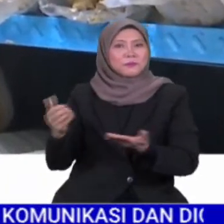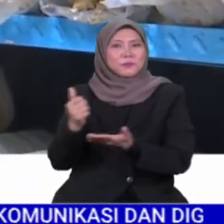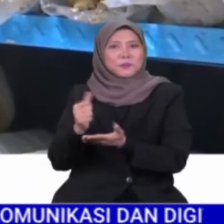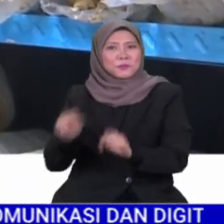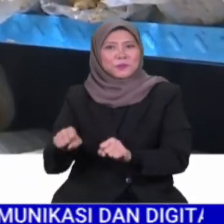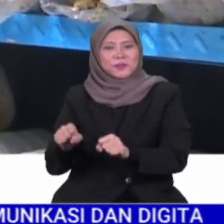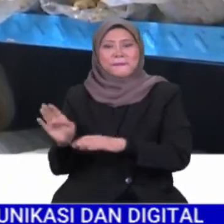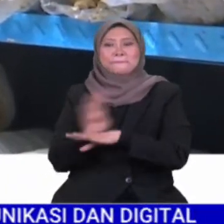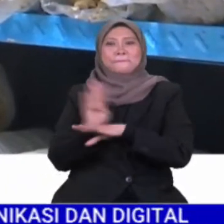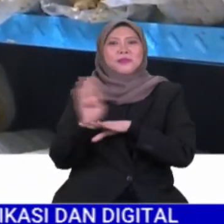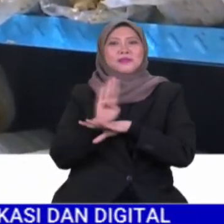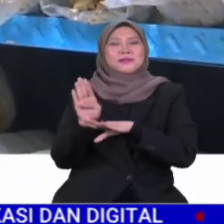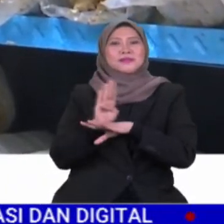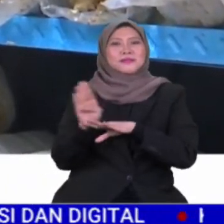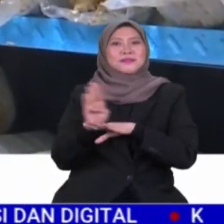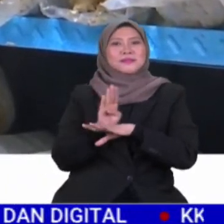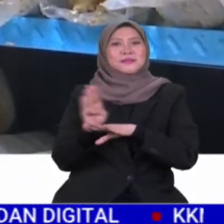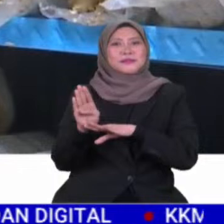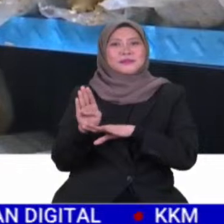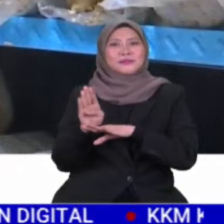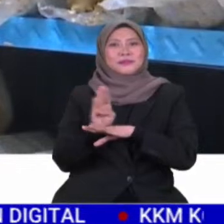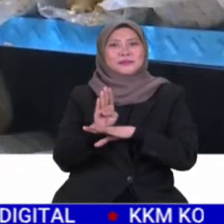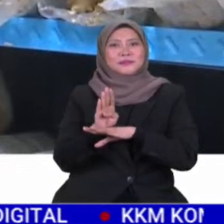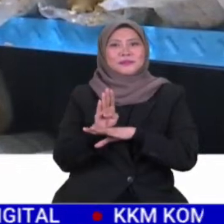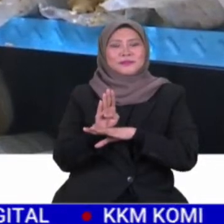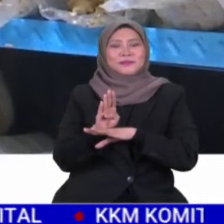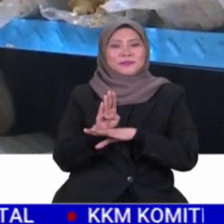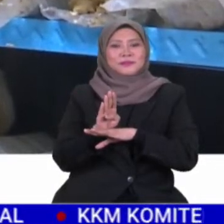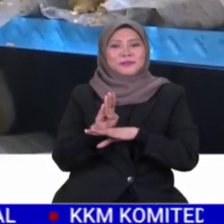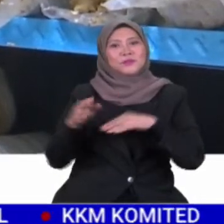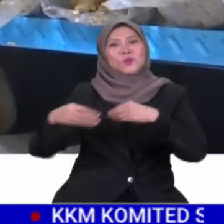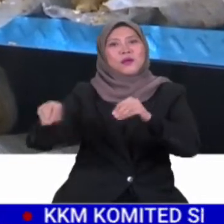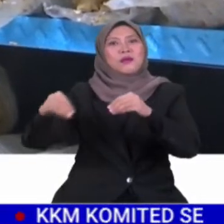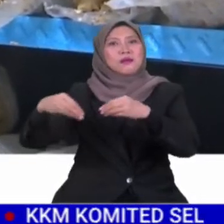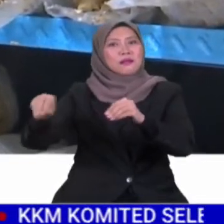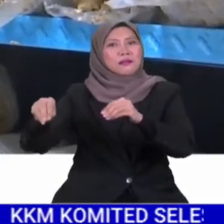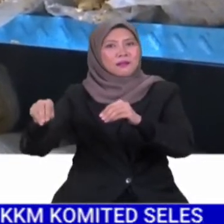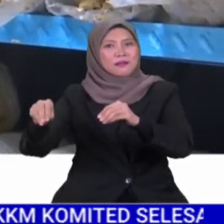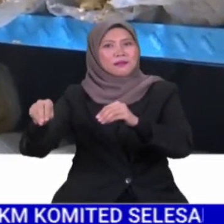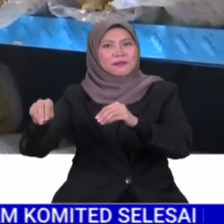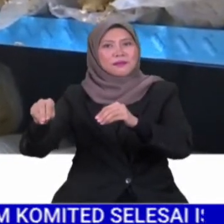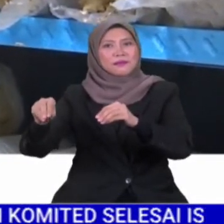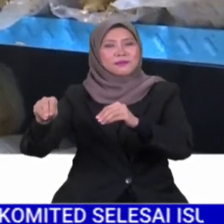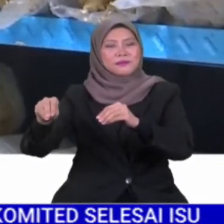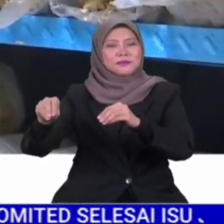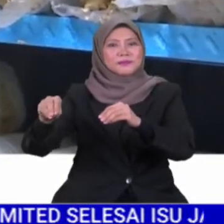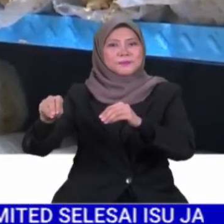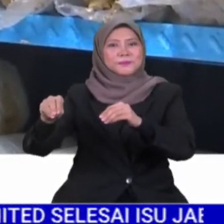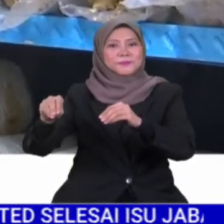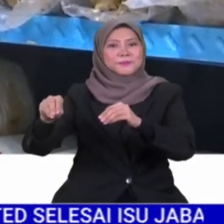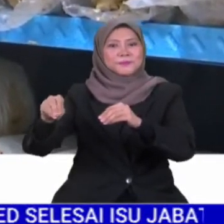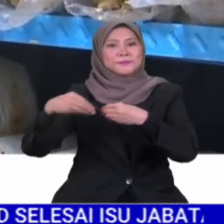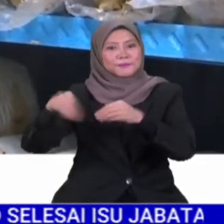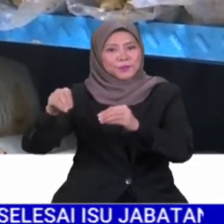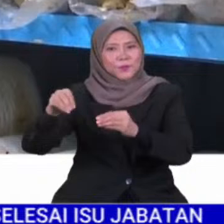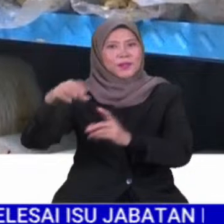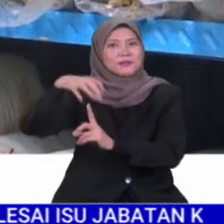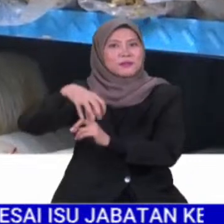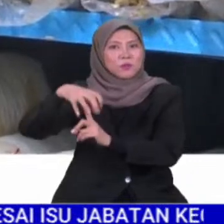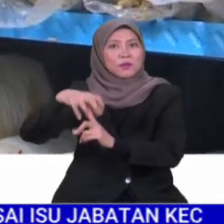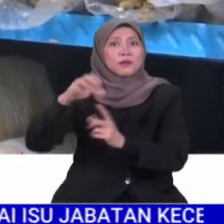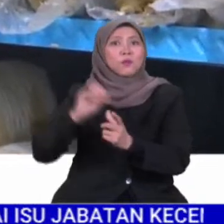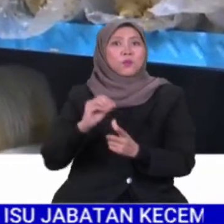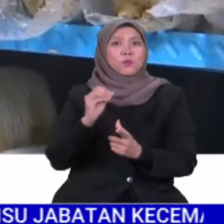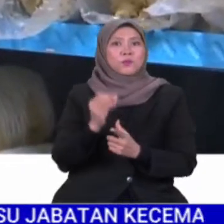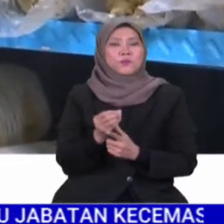boleh berniaga sama ada mereka berjual itu apa cendawan yang fresh ni,